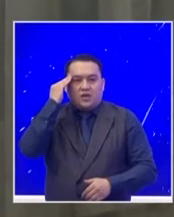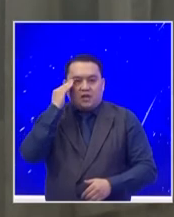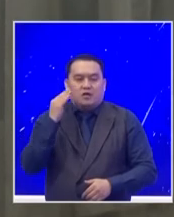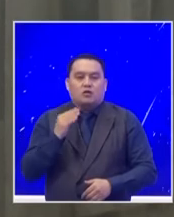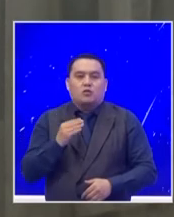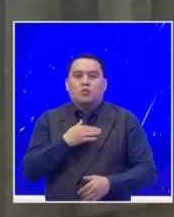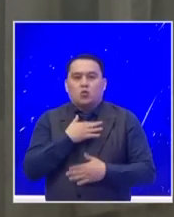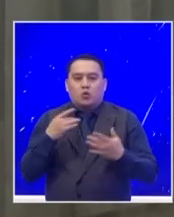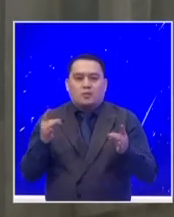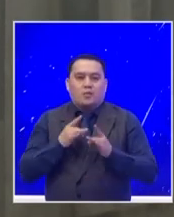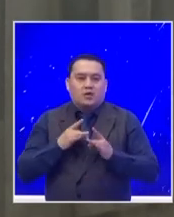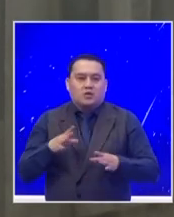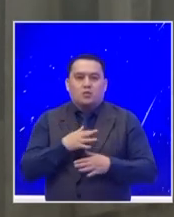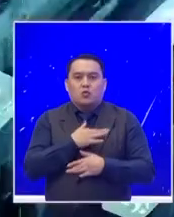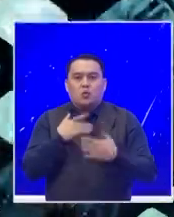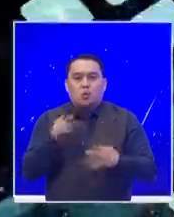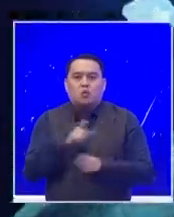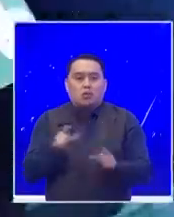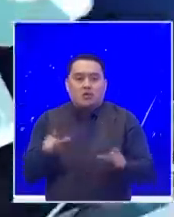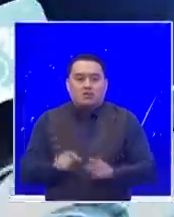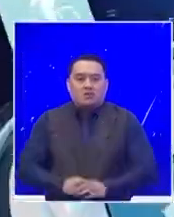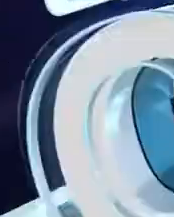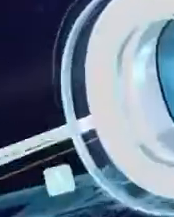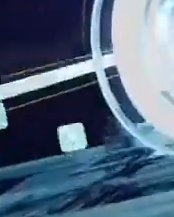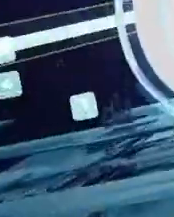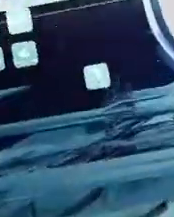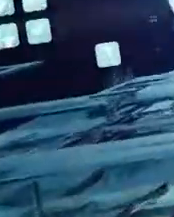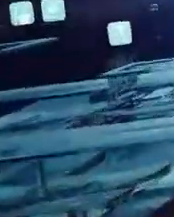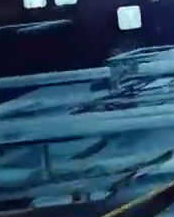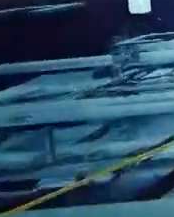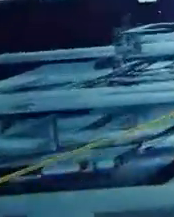на многих концертах было много людей.